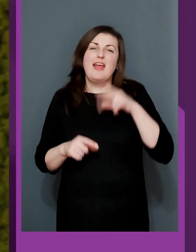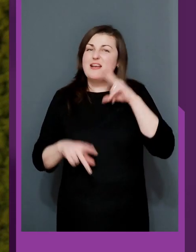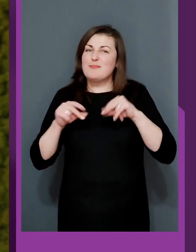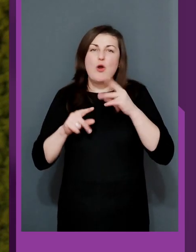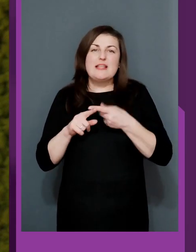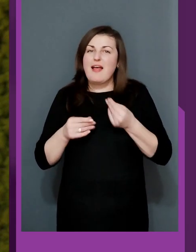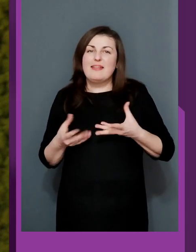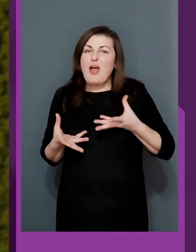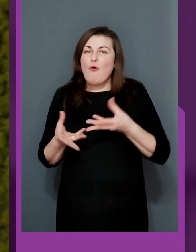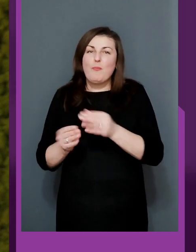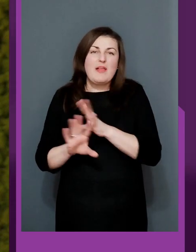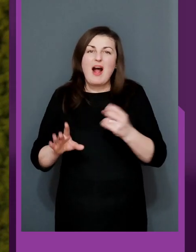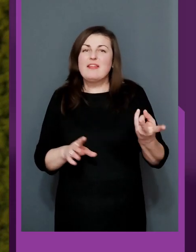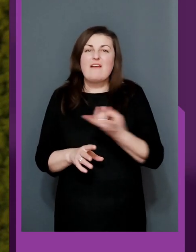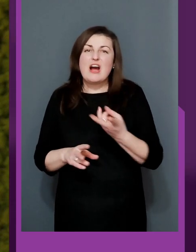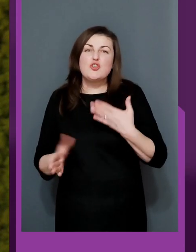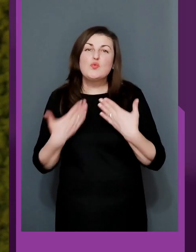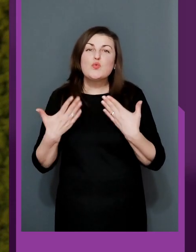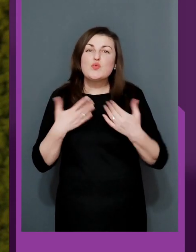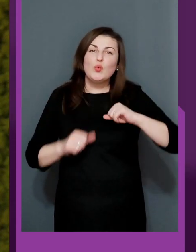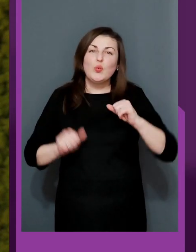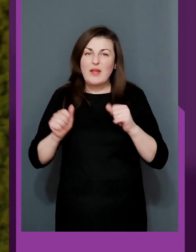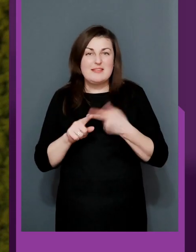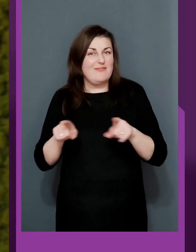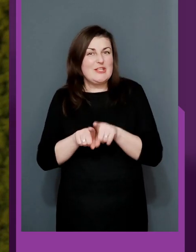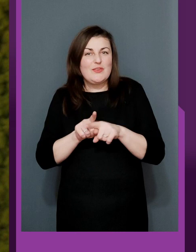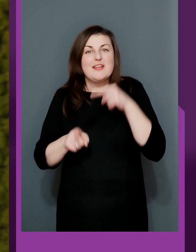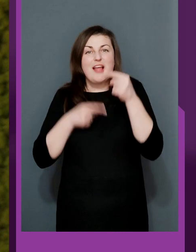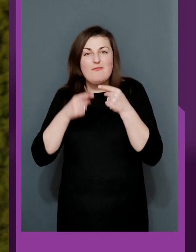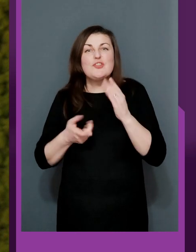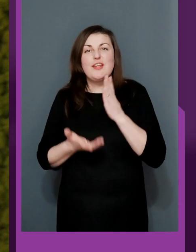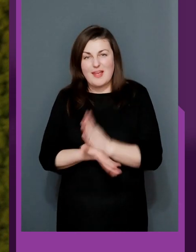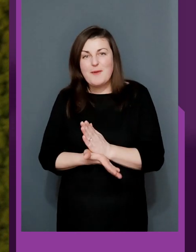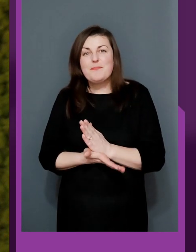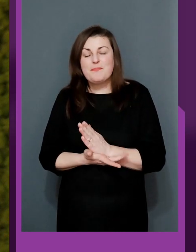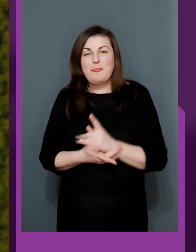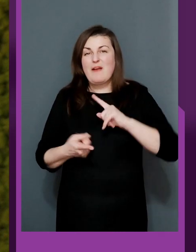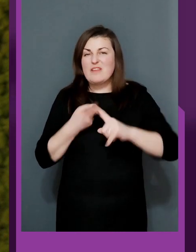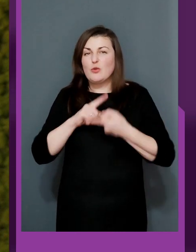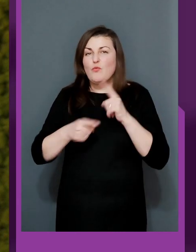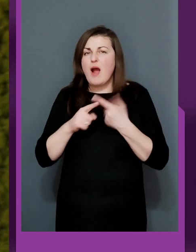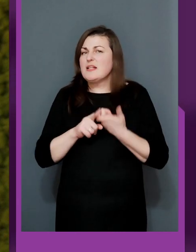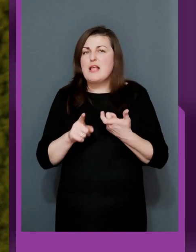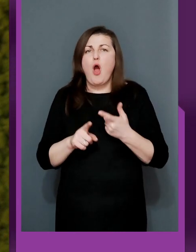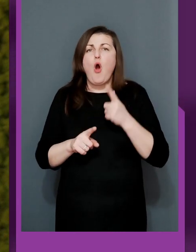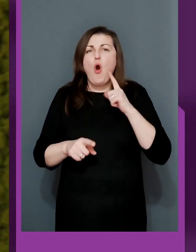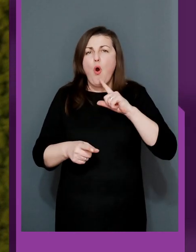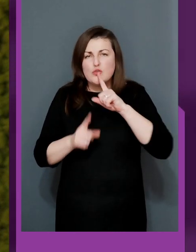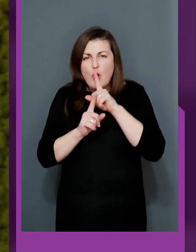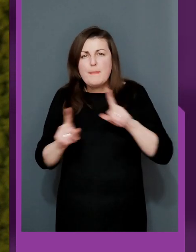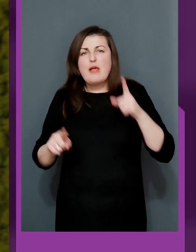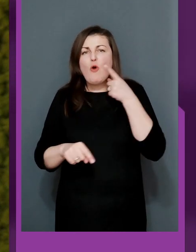сподіваюсь не впливало ніяк на ваші стосунки Ну тому що це все все одно завжди є в фактуванні це особливо гостро